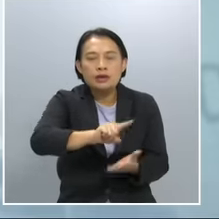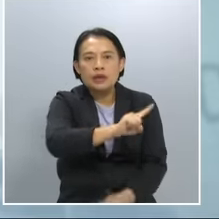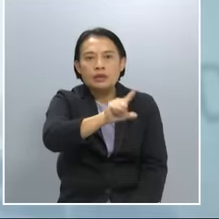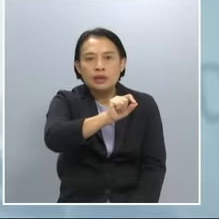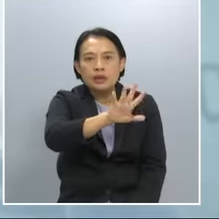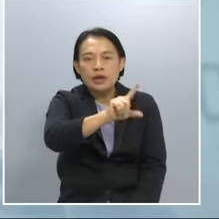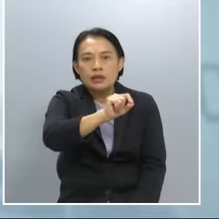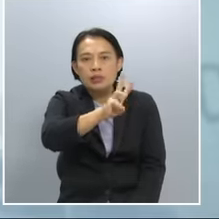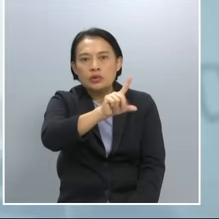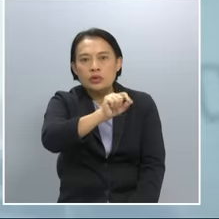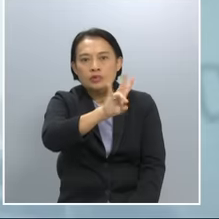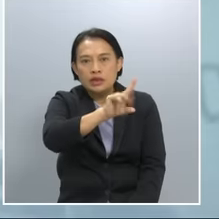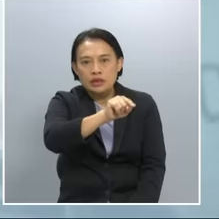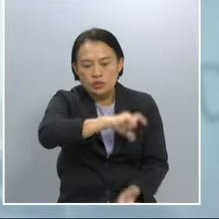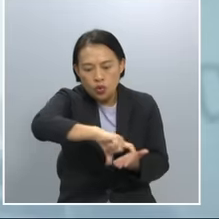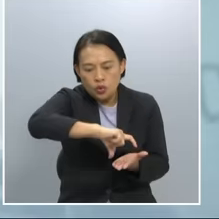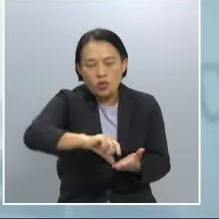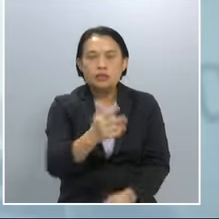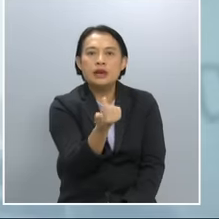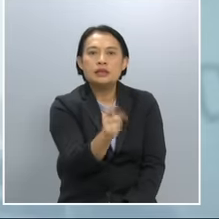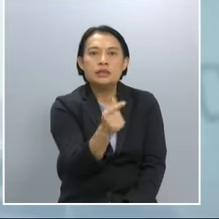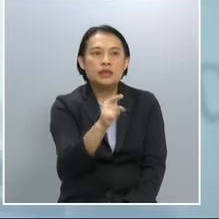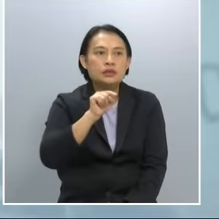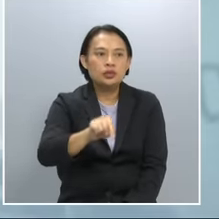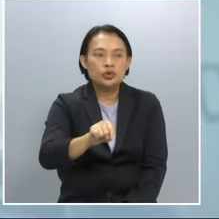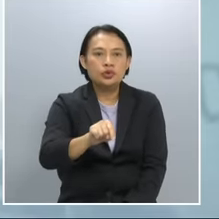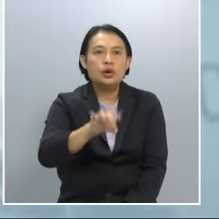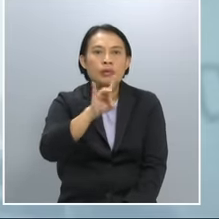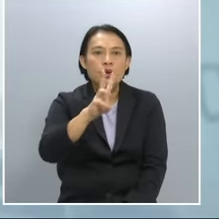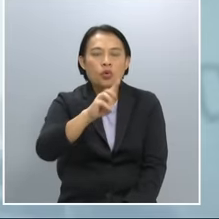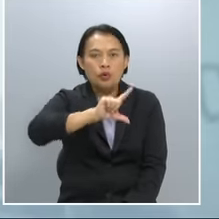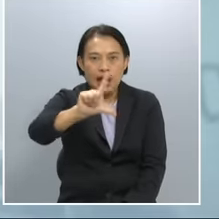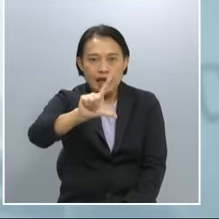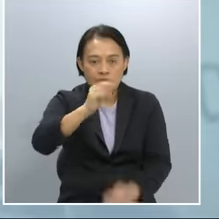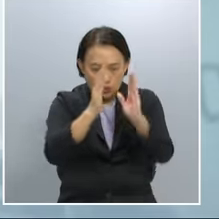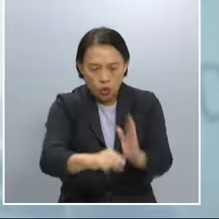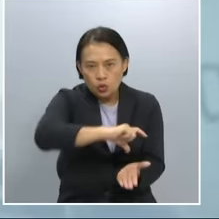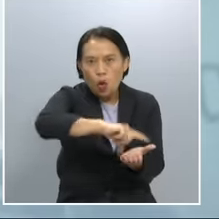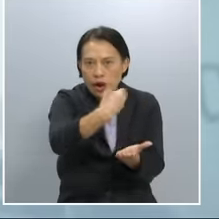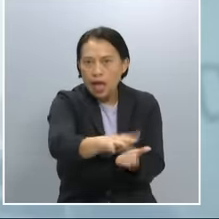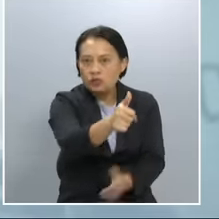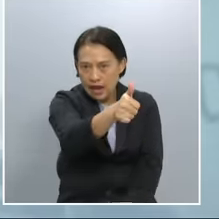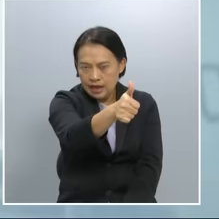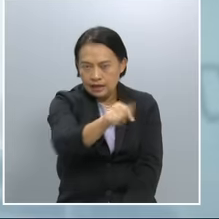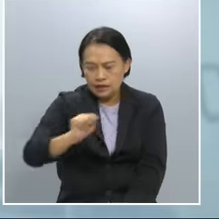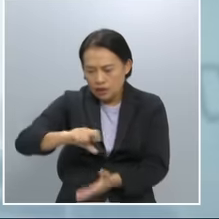26 27เนี่ย 11.86 ล้านรายที่โอนได้แล้ว ค่ะ ที่ยังโอนไม่สำเร็จ